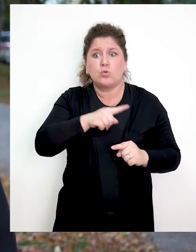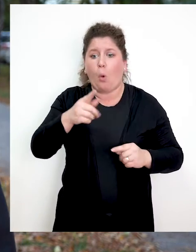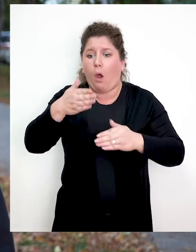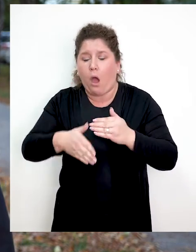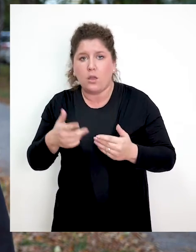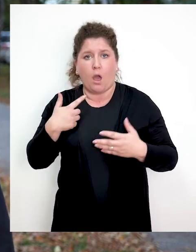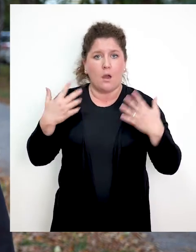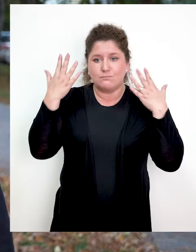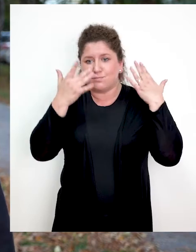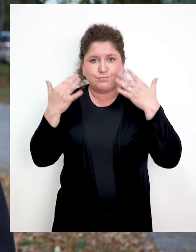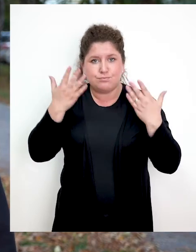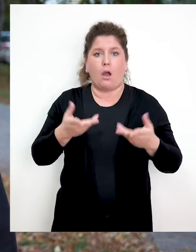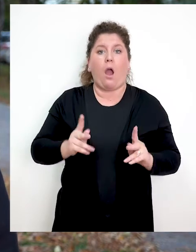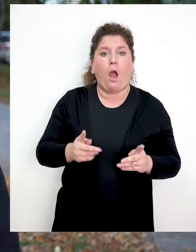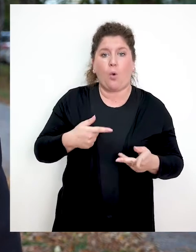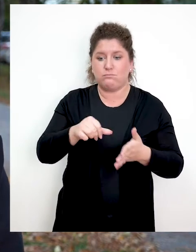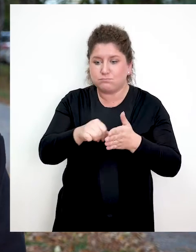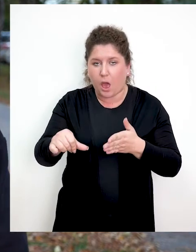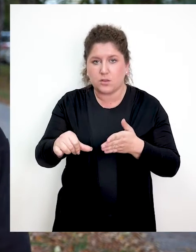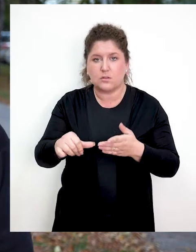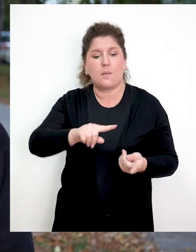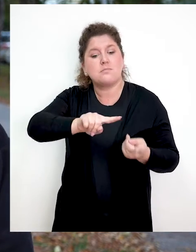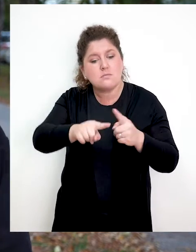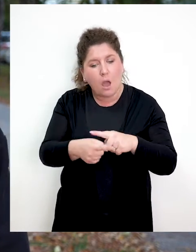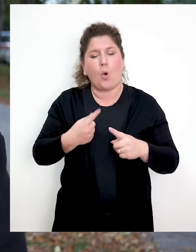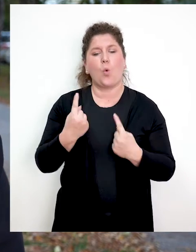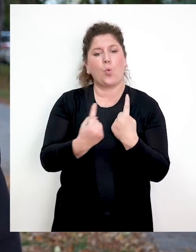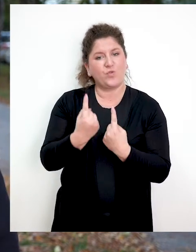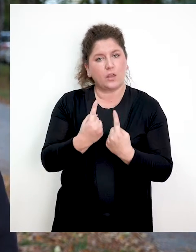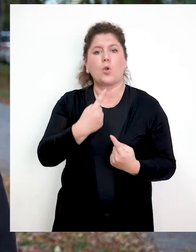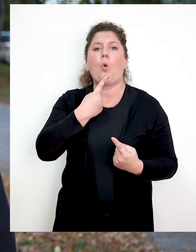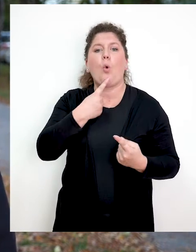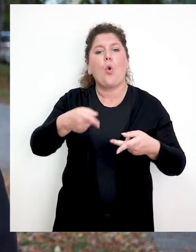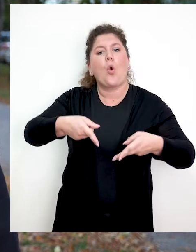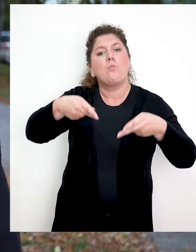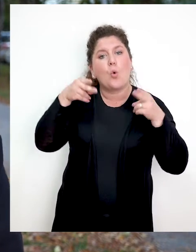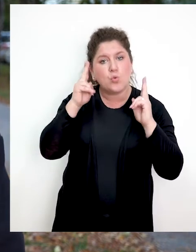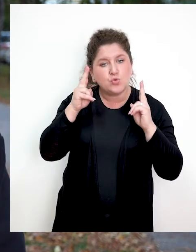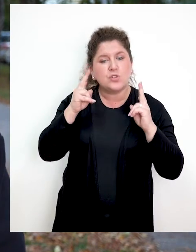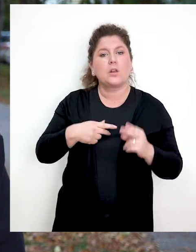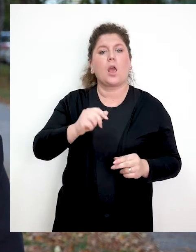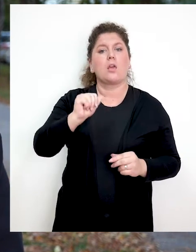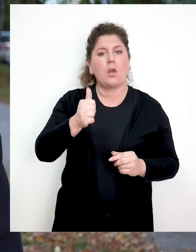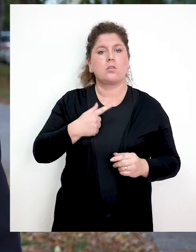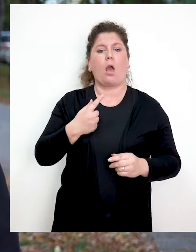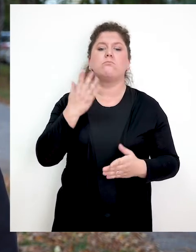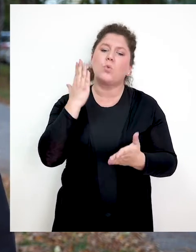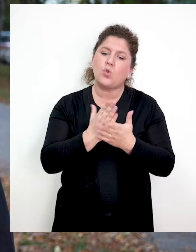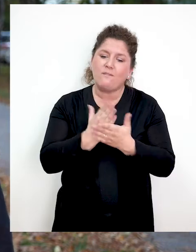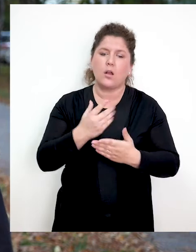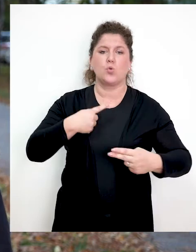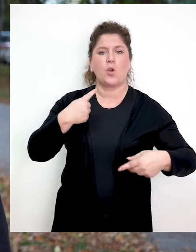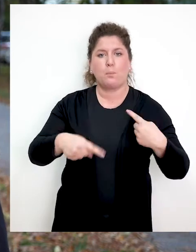ga plaćati, nego pod uvjetima koje će im omogućiti jedna racionalna politika koja